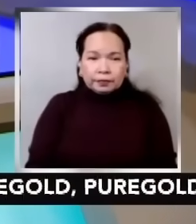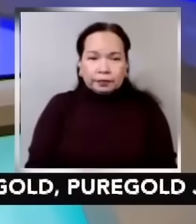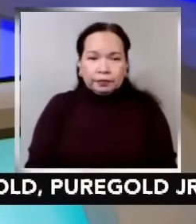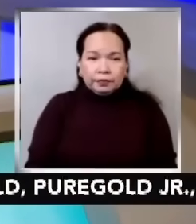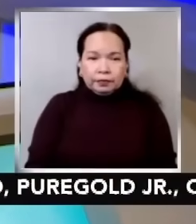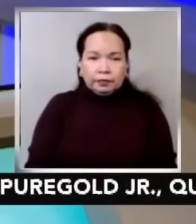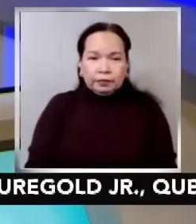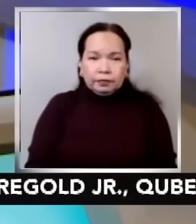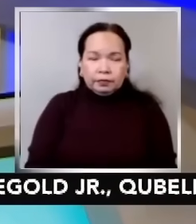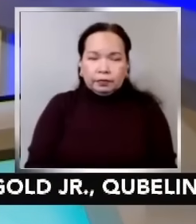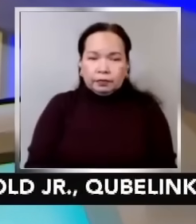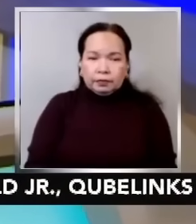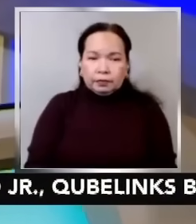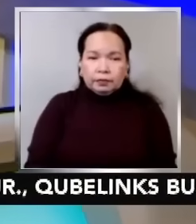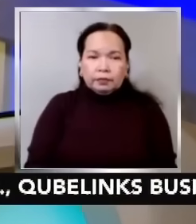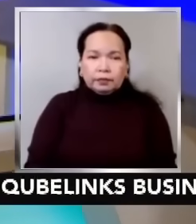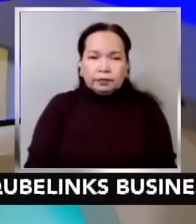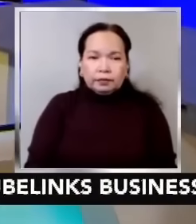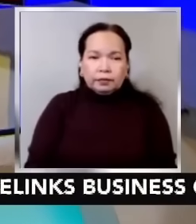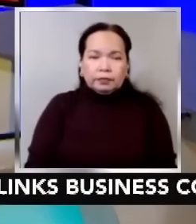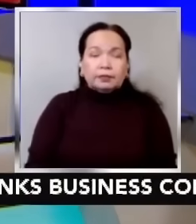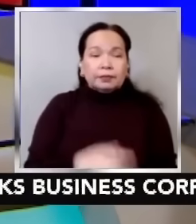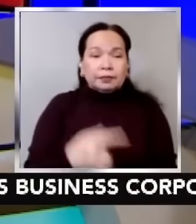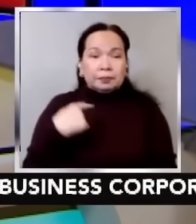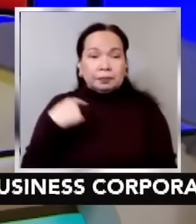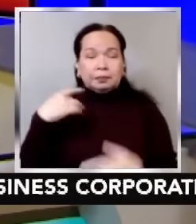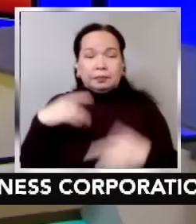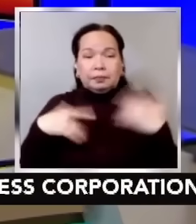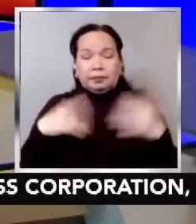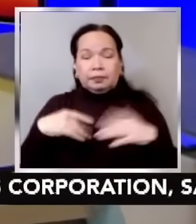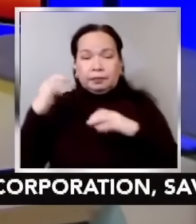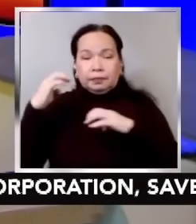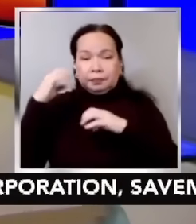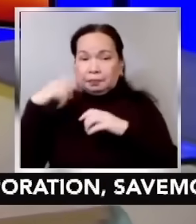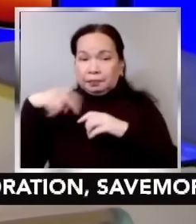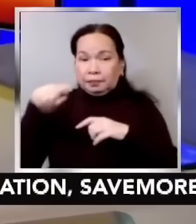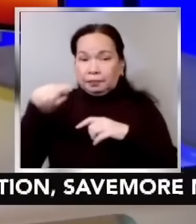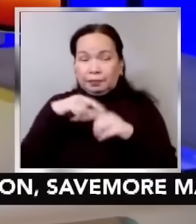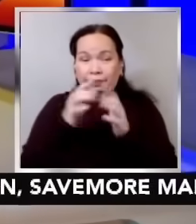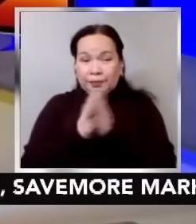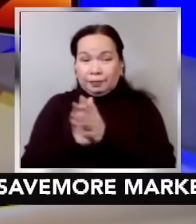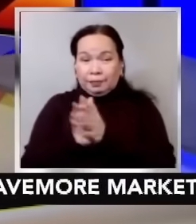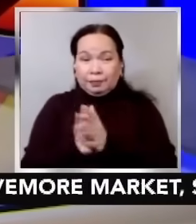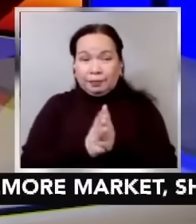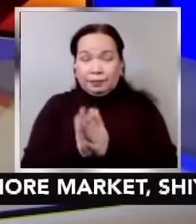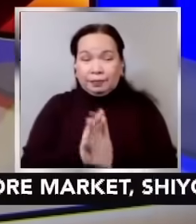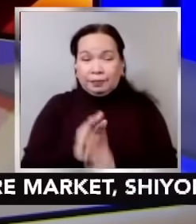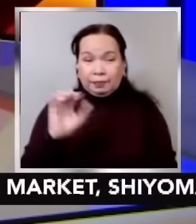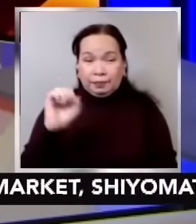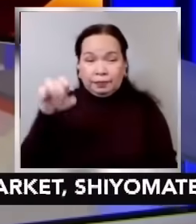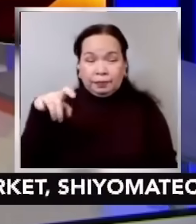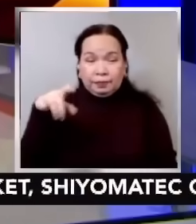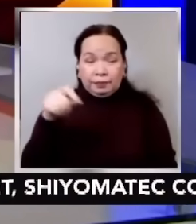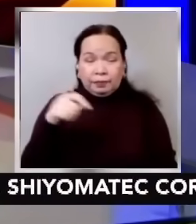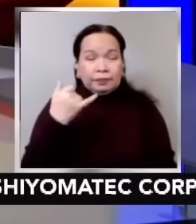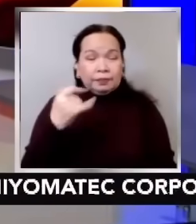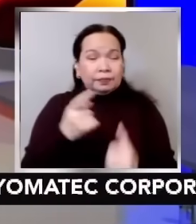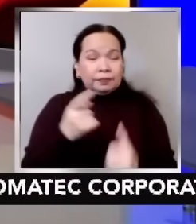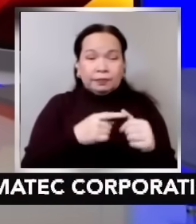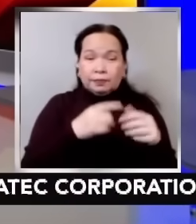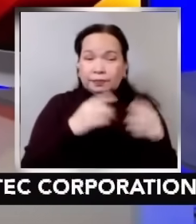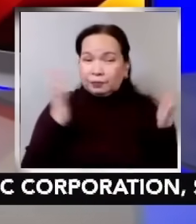Bago ang inaabangang first ever concert nila this December, nakachikahan at nakabilitan muna natin dito sa 24 Horas ang